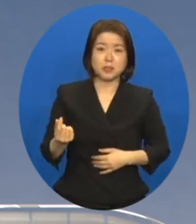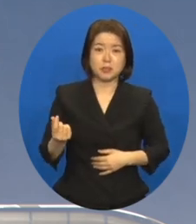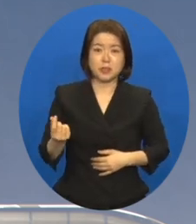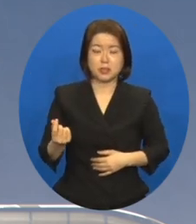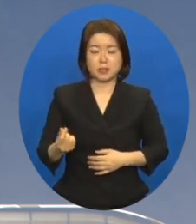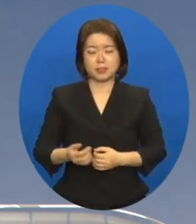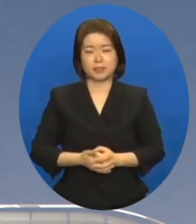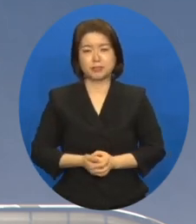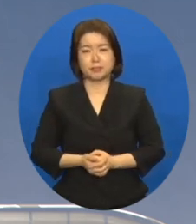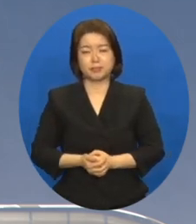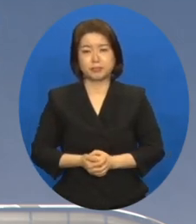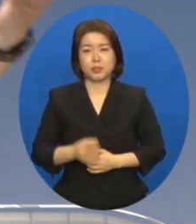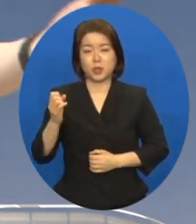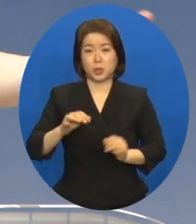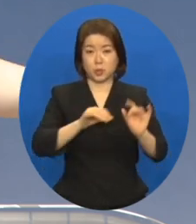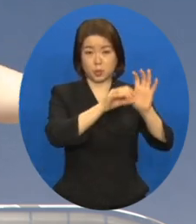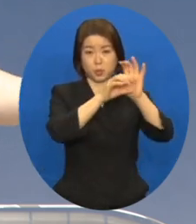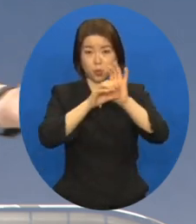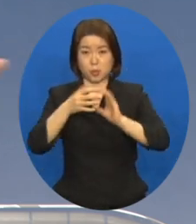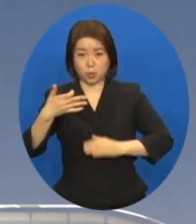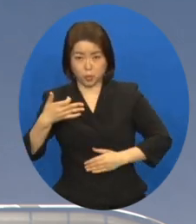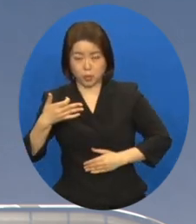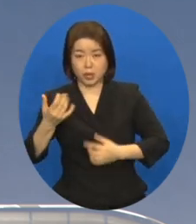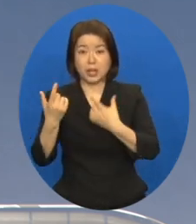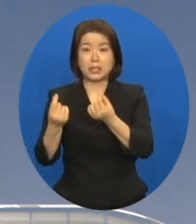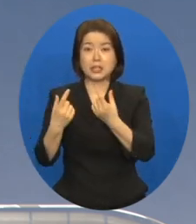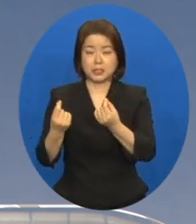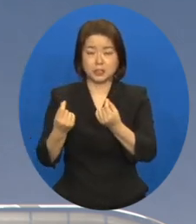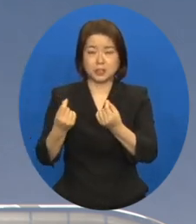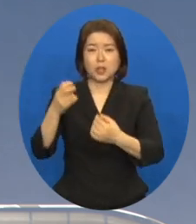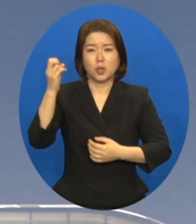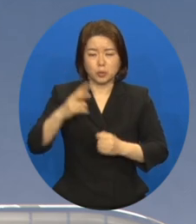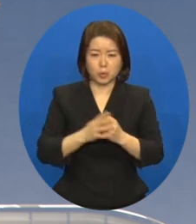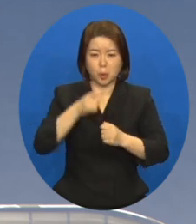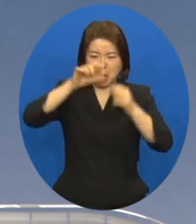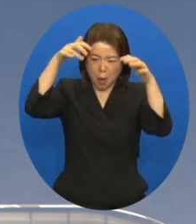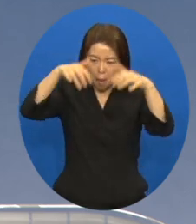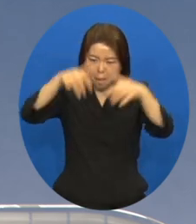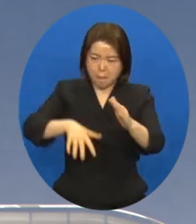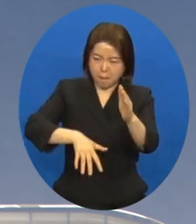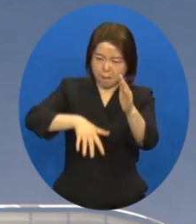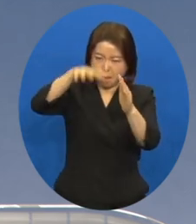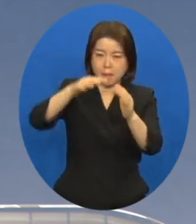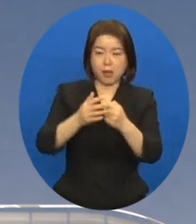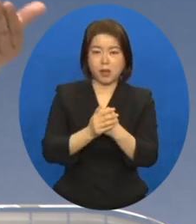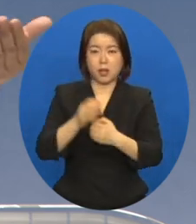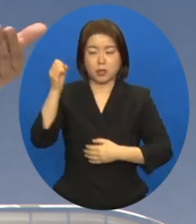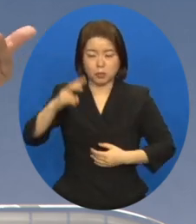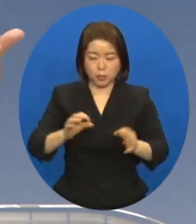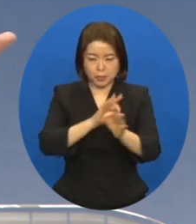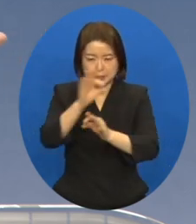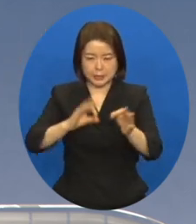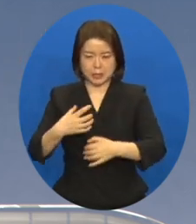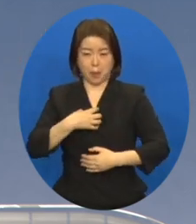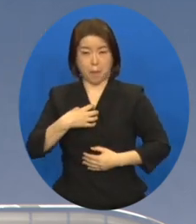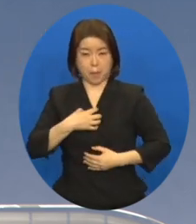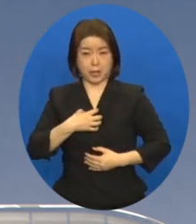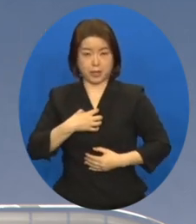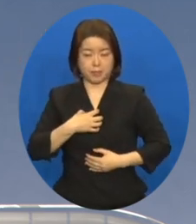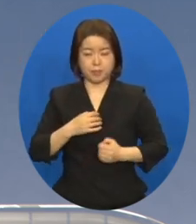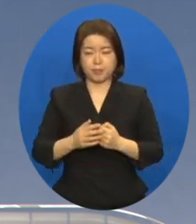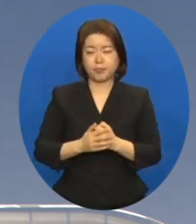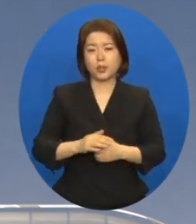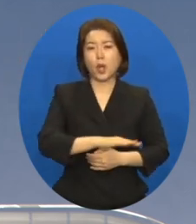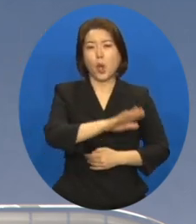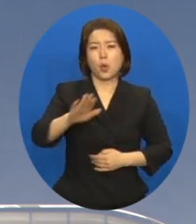모릅니다. 뭐 코로나19 또는 뭐 홍수 또 경제적인 어려운 위기들, 우리를